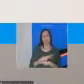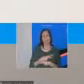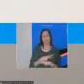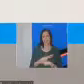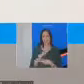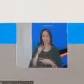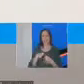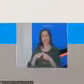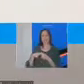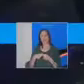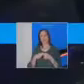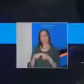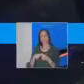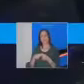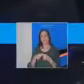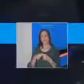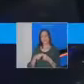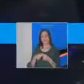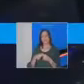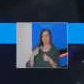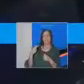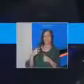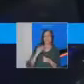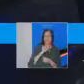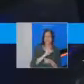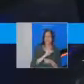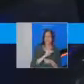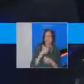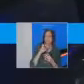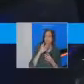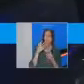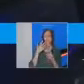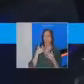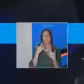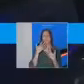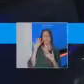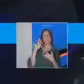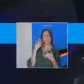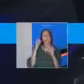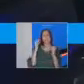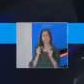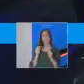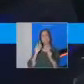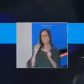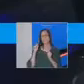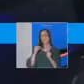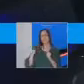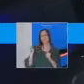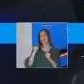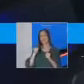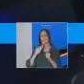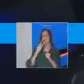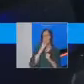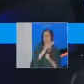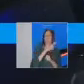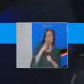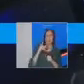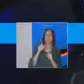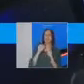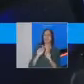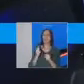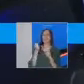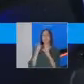הבנה לגבי הארגונים האלה, וקצת לתת איזשהו רקע בסיסי כדי להסביר מי אתם לעומת מי הם. למה אתם